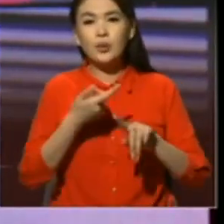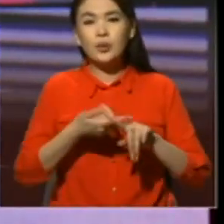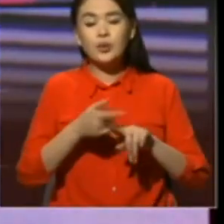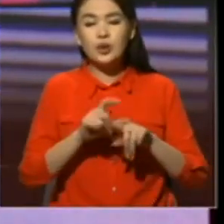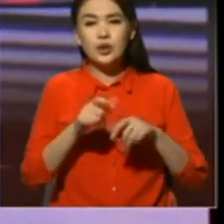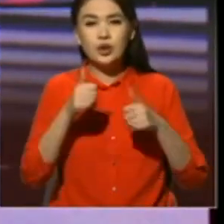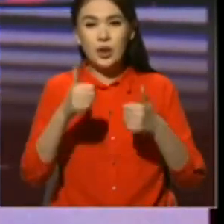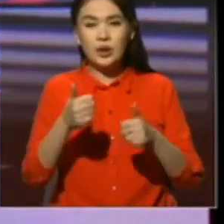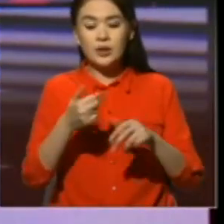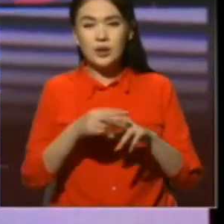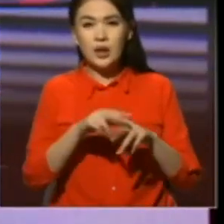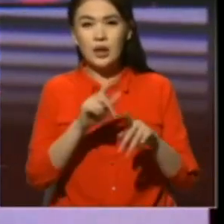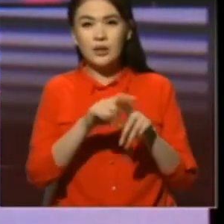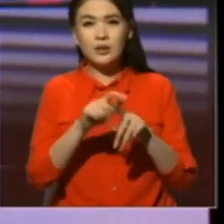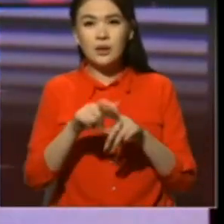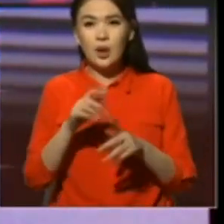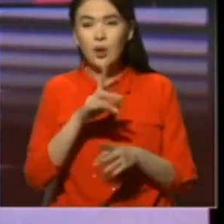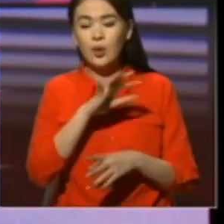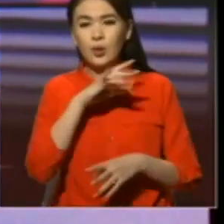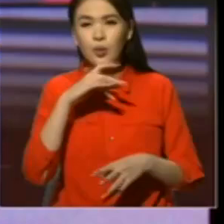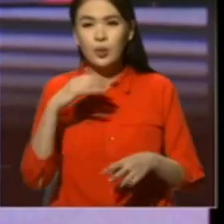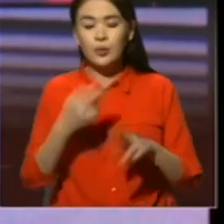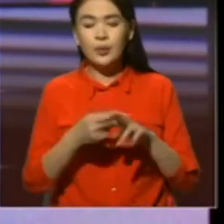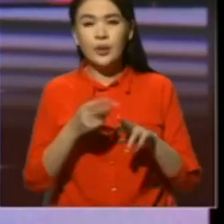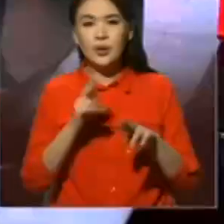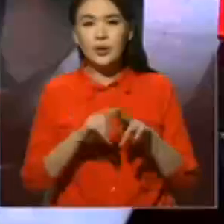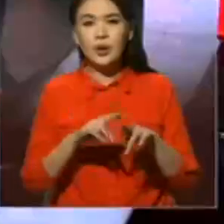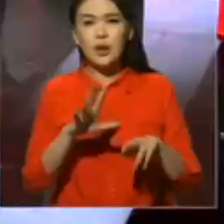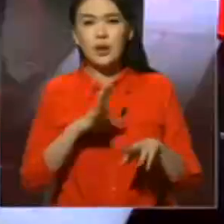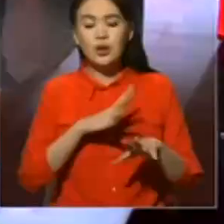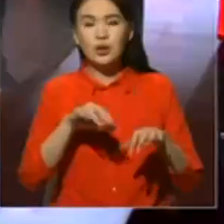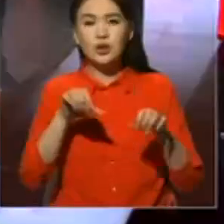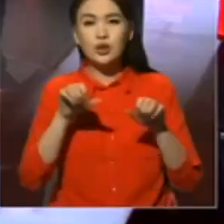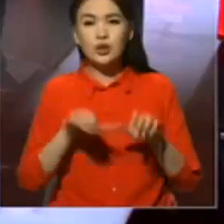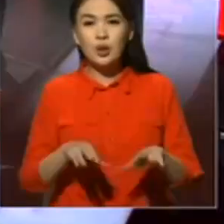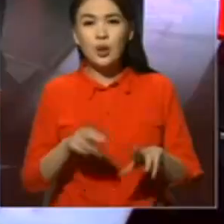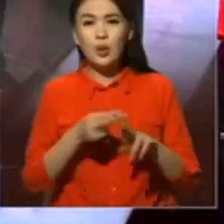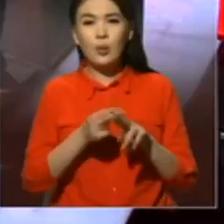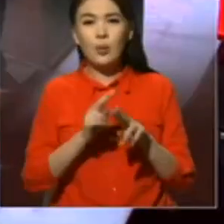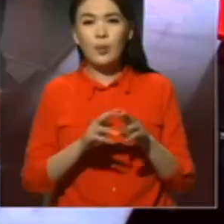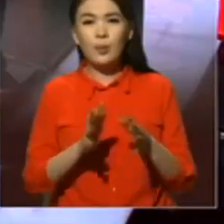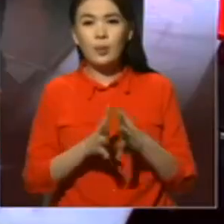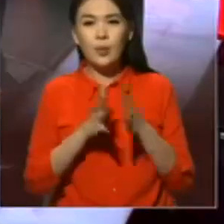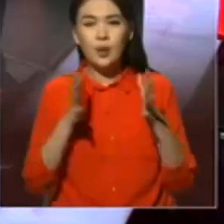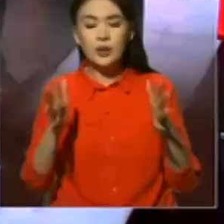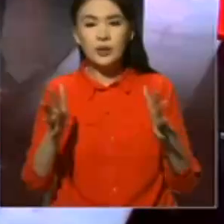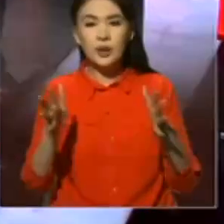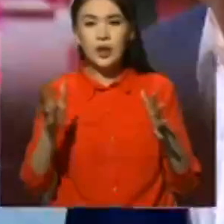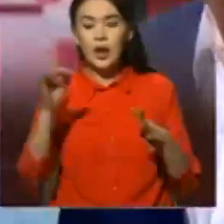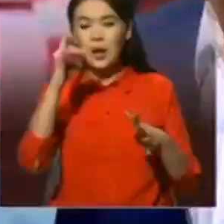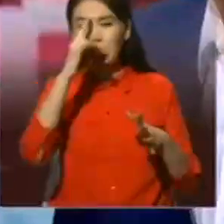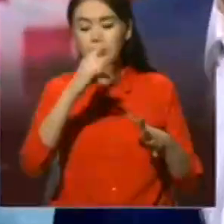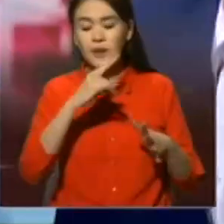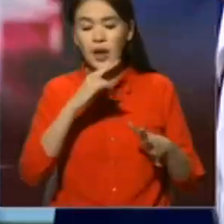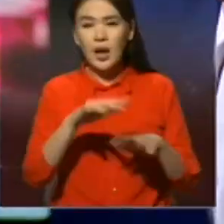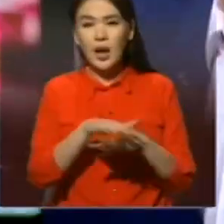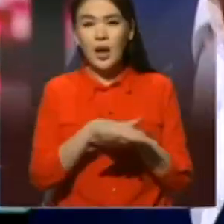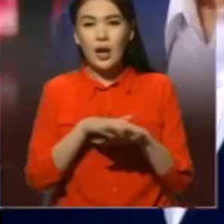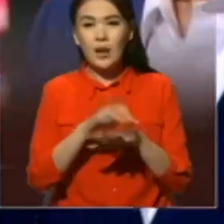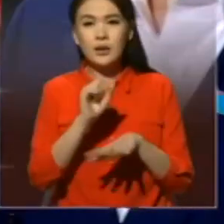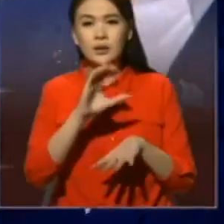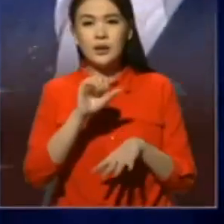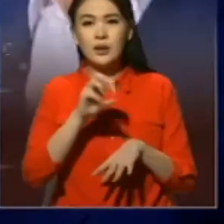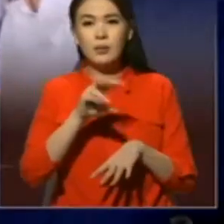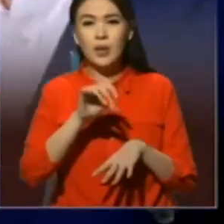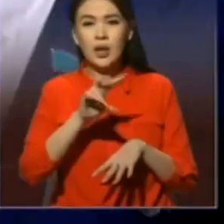сөздер айтылды. Мен ойлаймын, көптеген мәселелер шешілу барысында. Бүгін мына Қазақстан халқы ассамблеясы